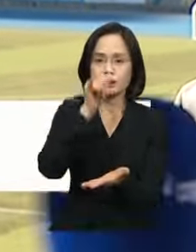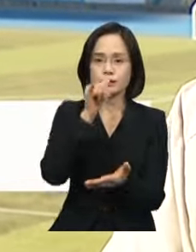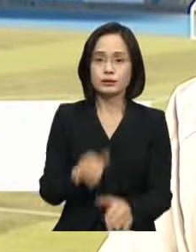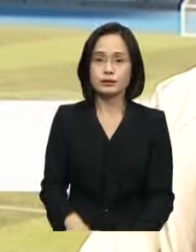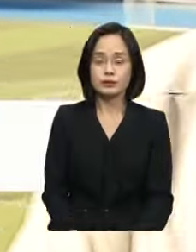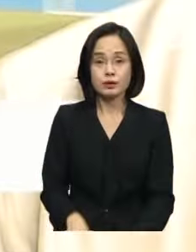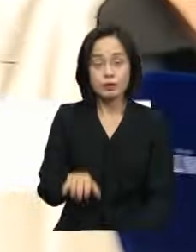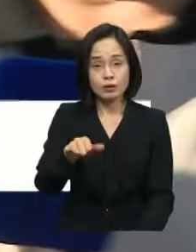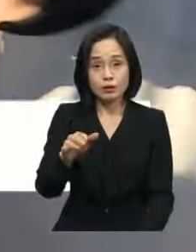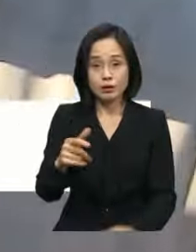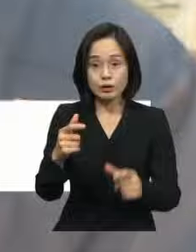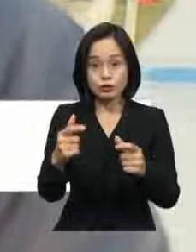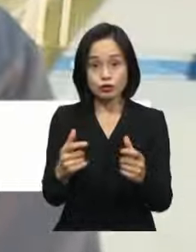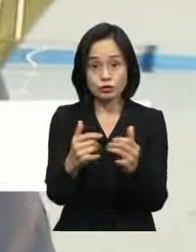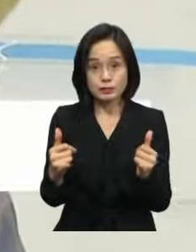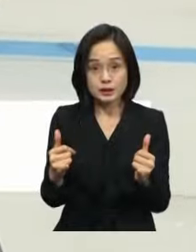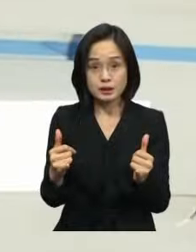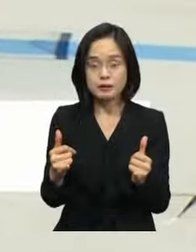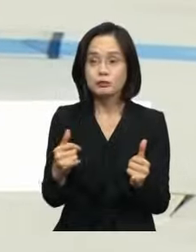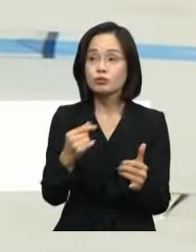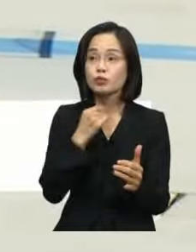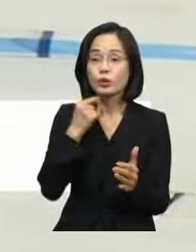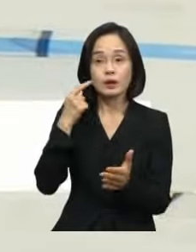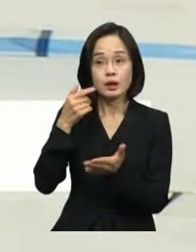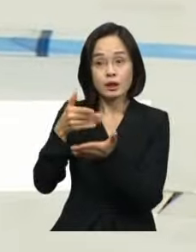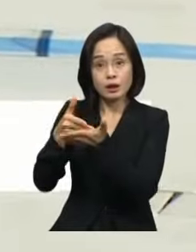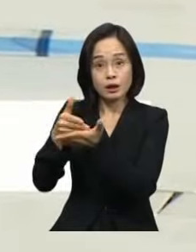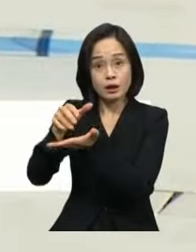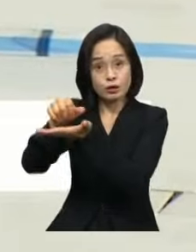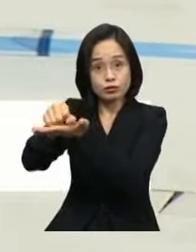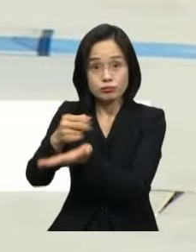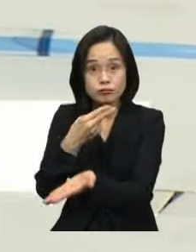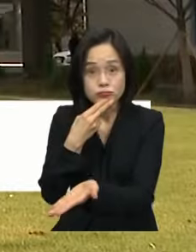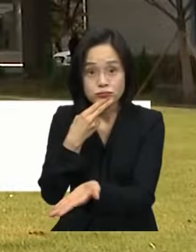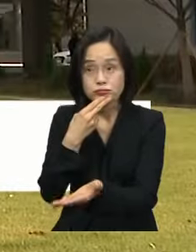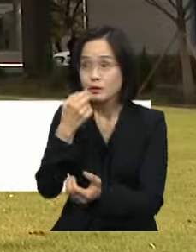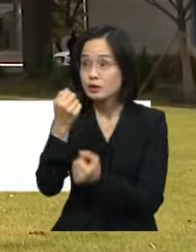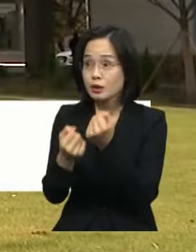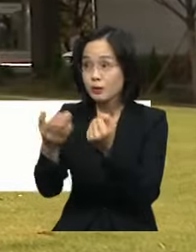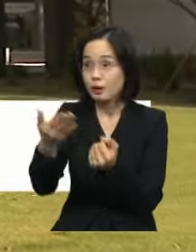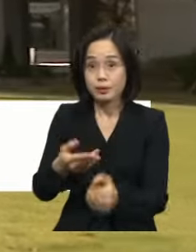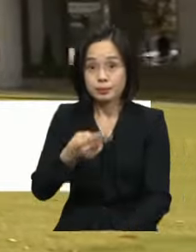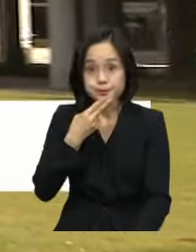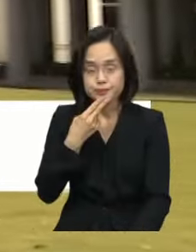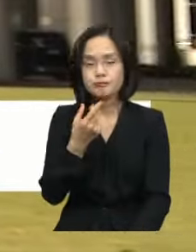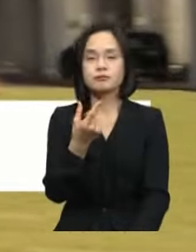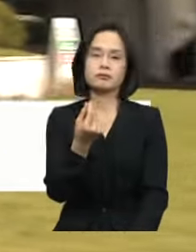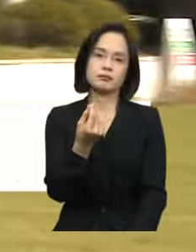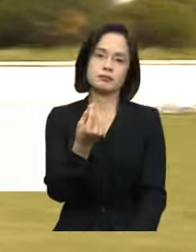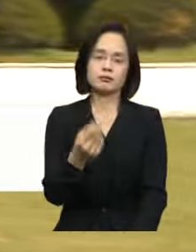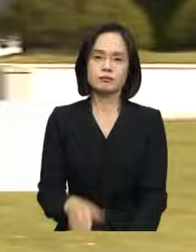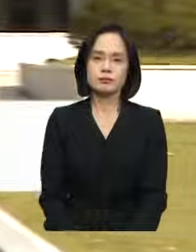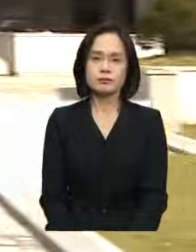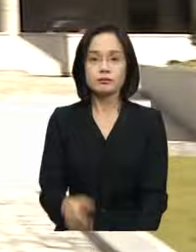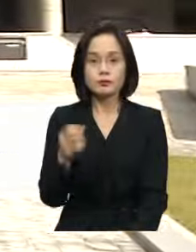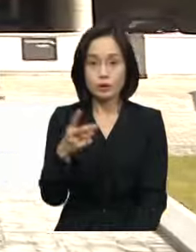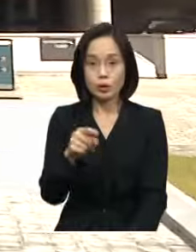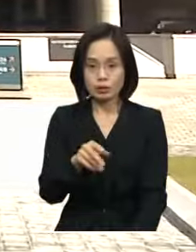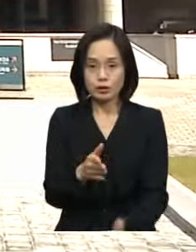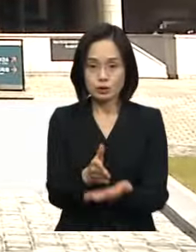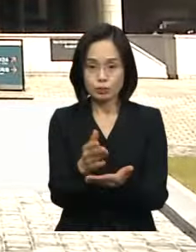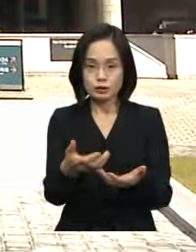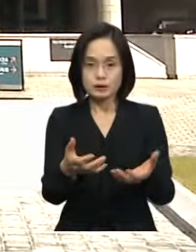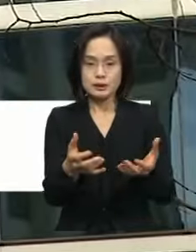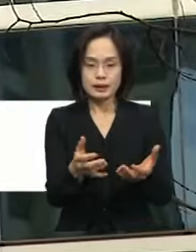말씀이십니까 예 주민 의견수렴도 없었고 여기 용역에 TF 팀이 구성되어 있는데 팀이 어떤 식으로